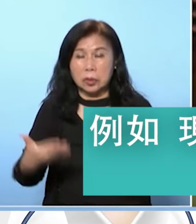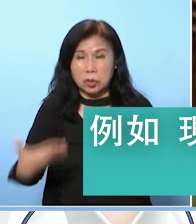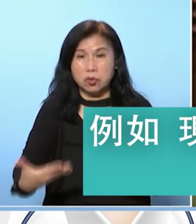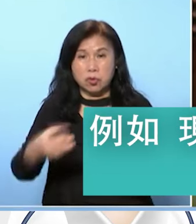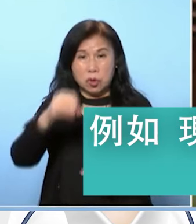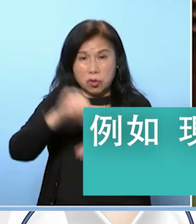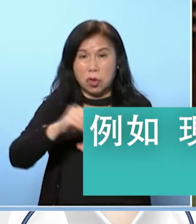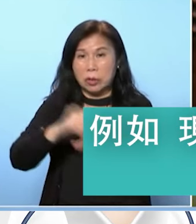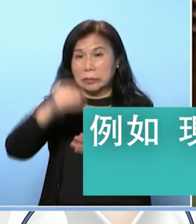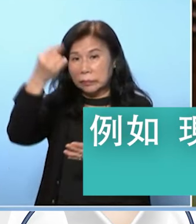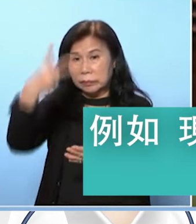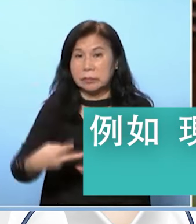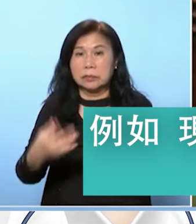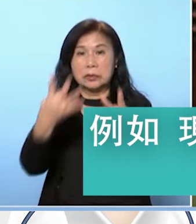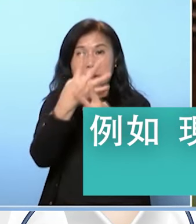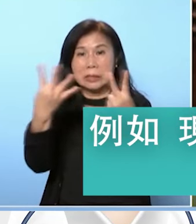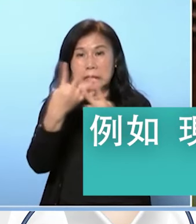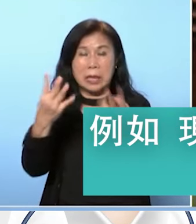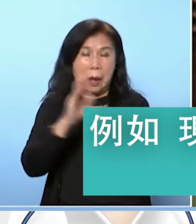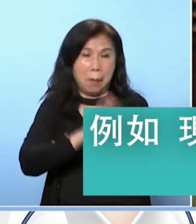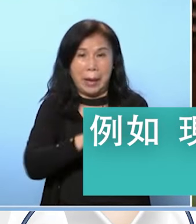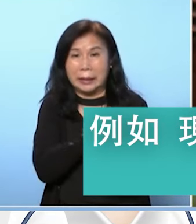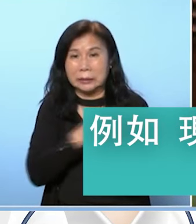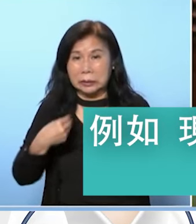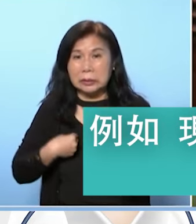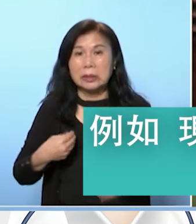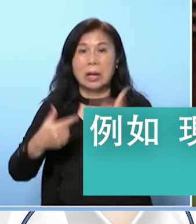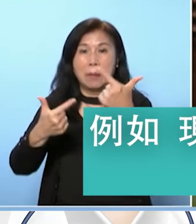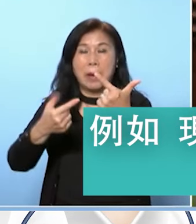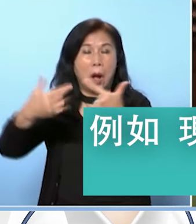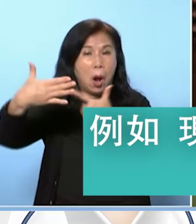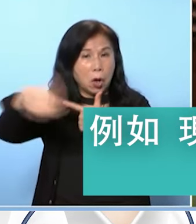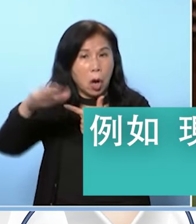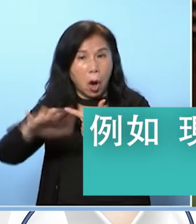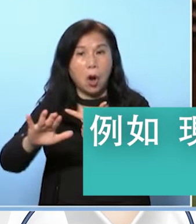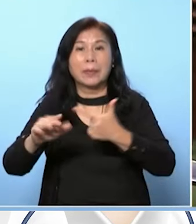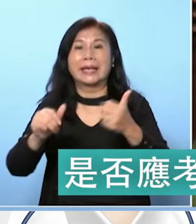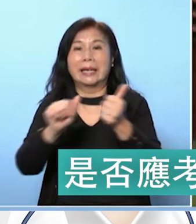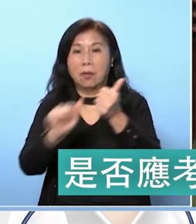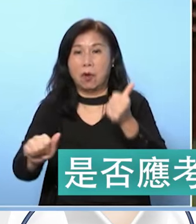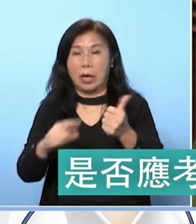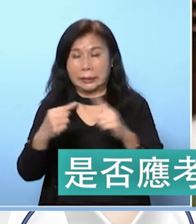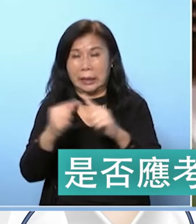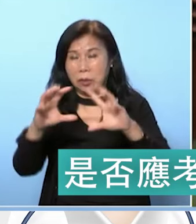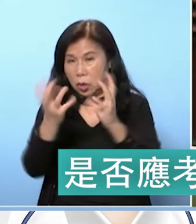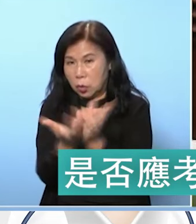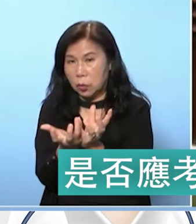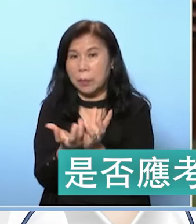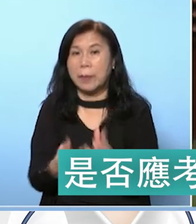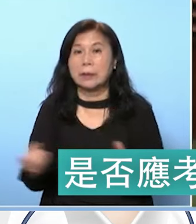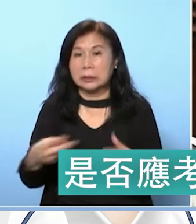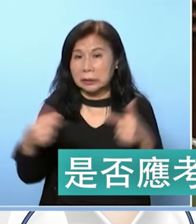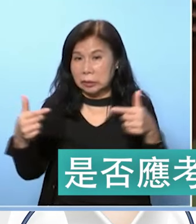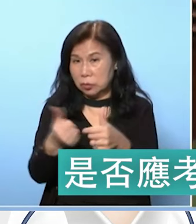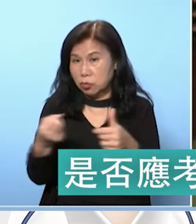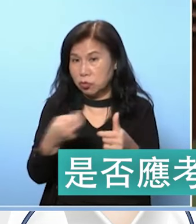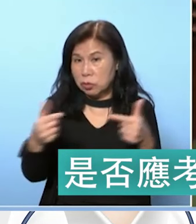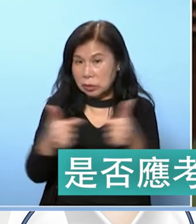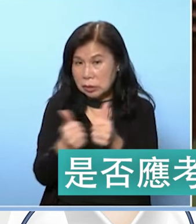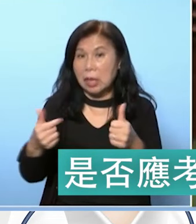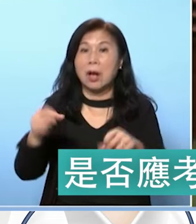定明醫委會由24名醫生和8名業外委員組成，是否應該考慮適當增